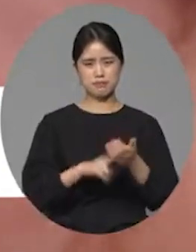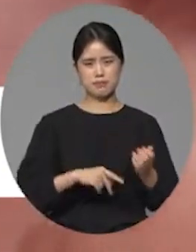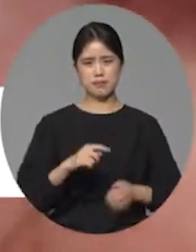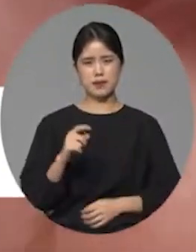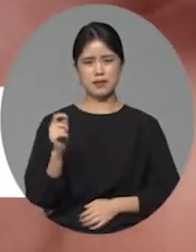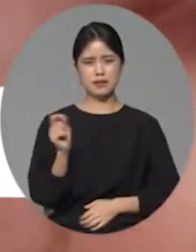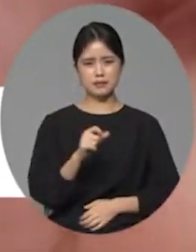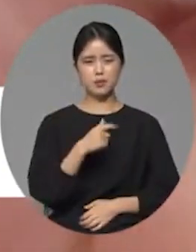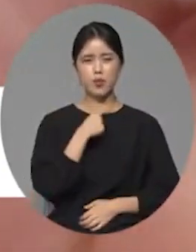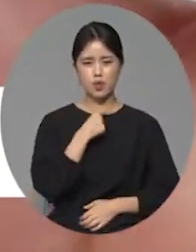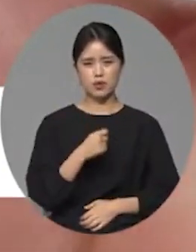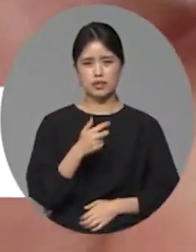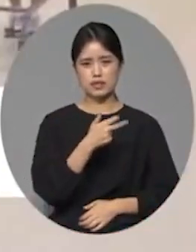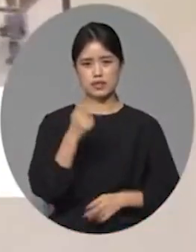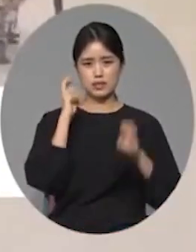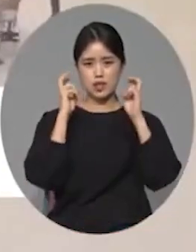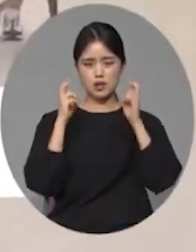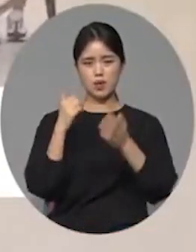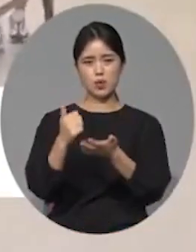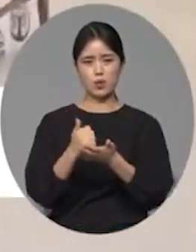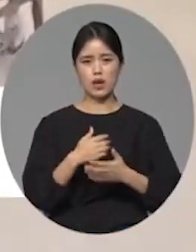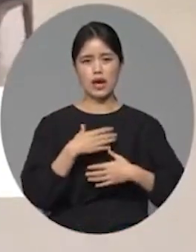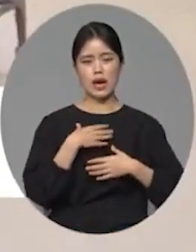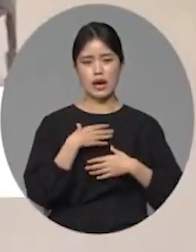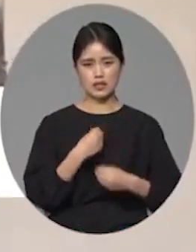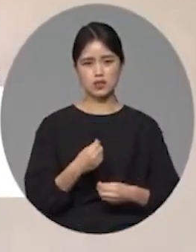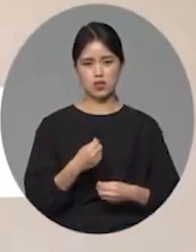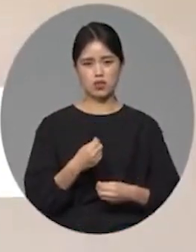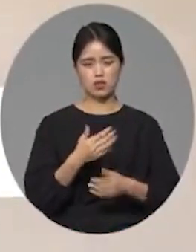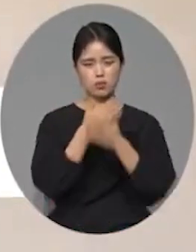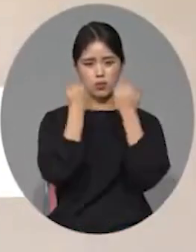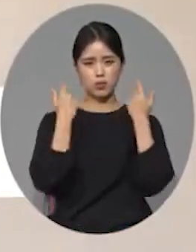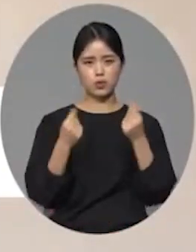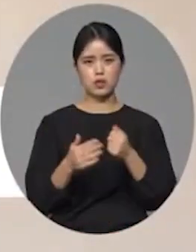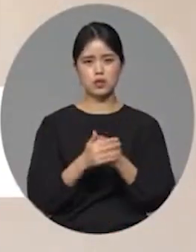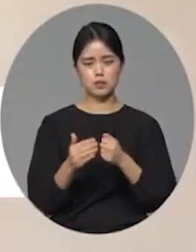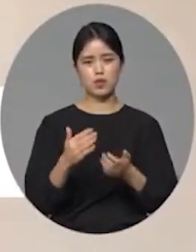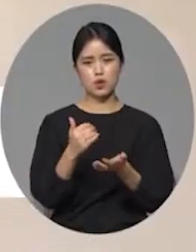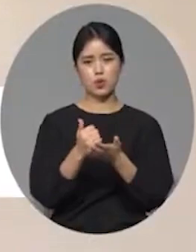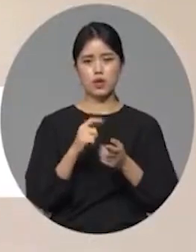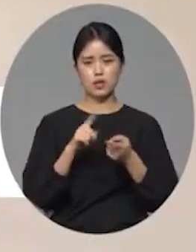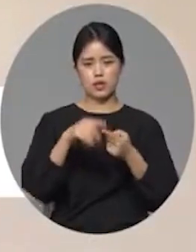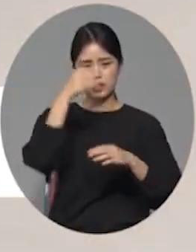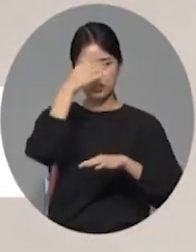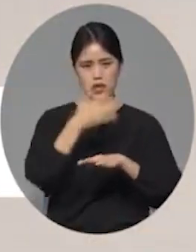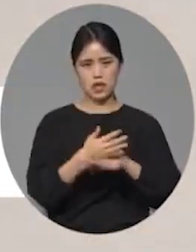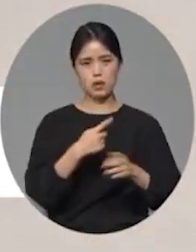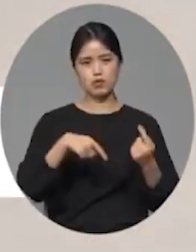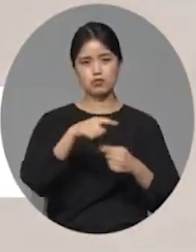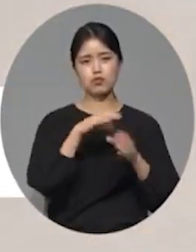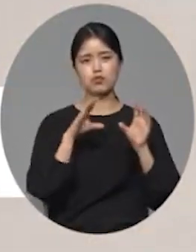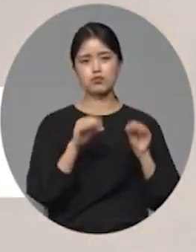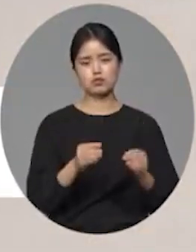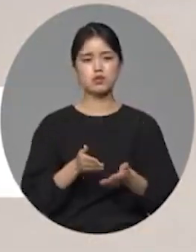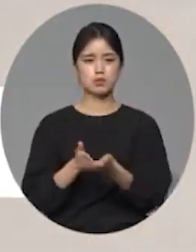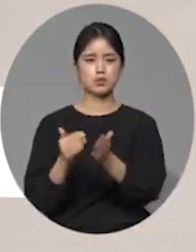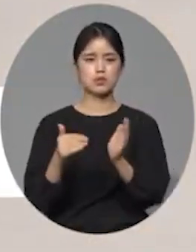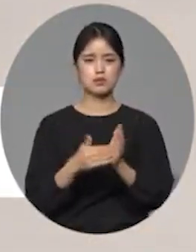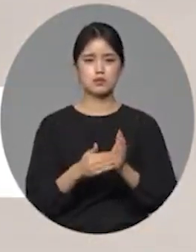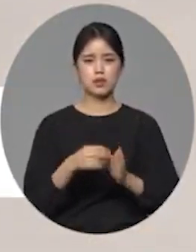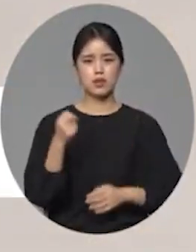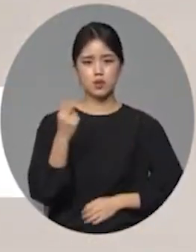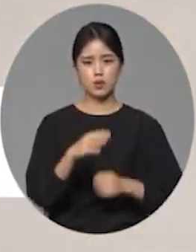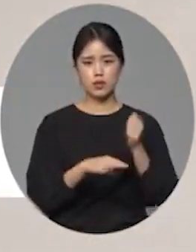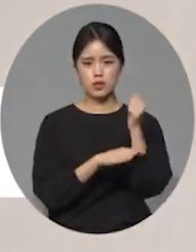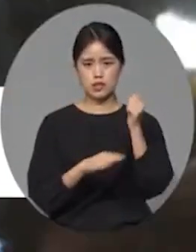고객의 건강과 안전을 도외시한 행위라고 지적하고 고객에 대한 사과와 영업 중단을 촉구했습니다 또한